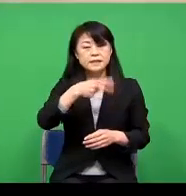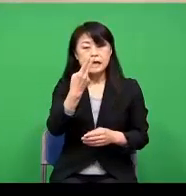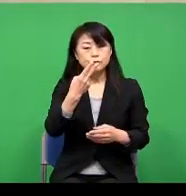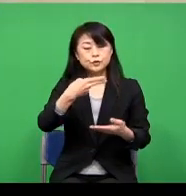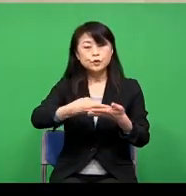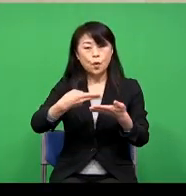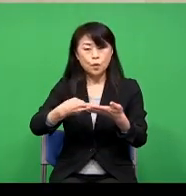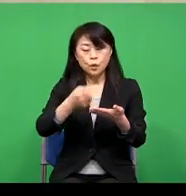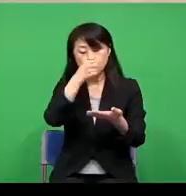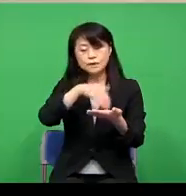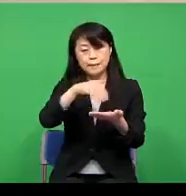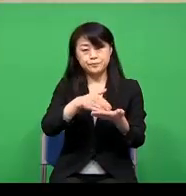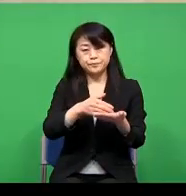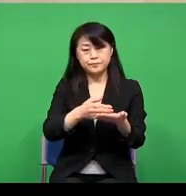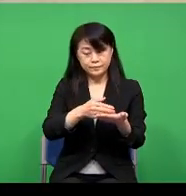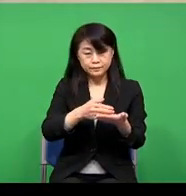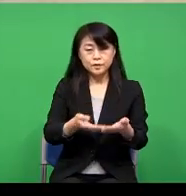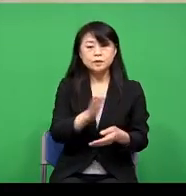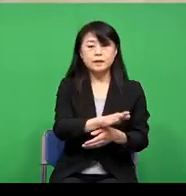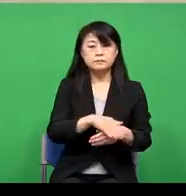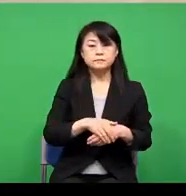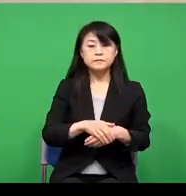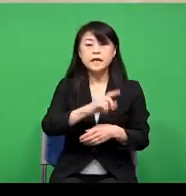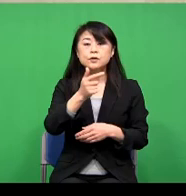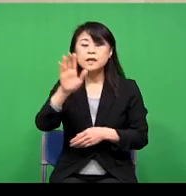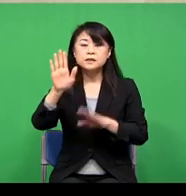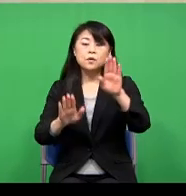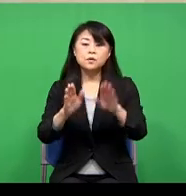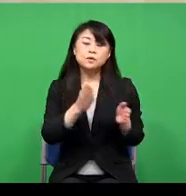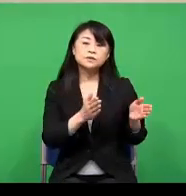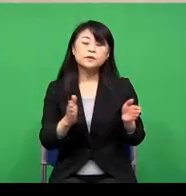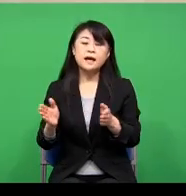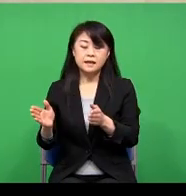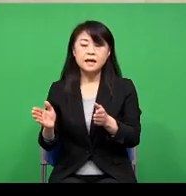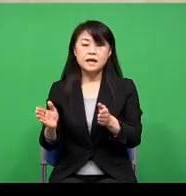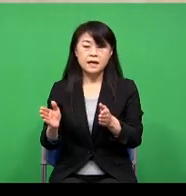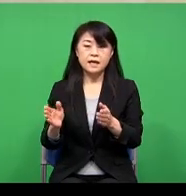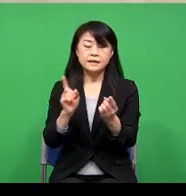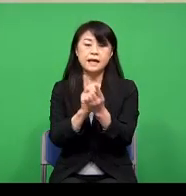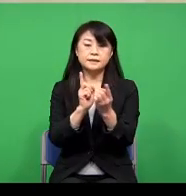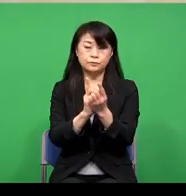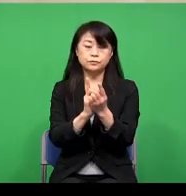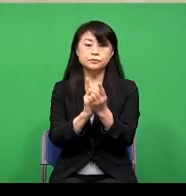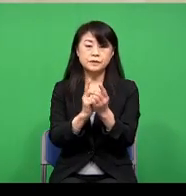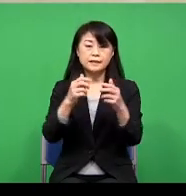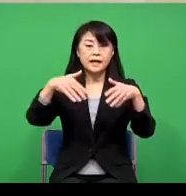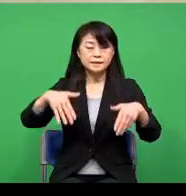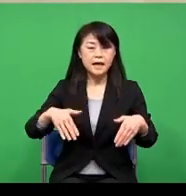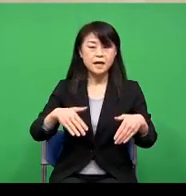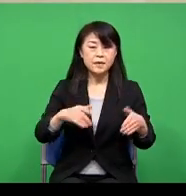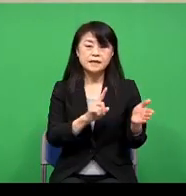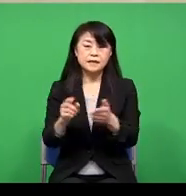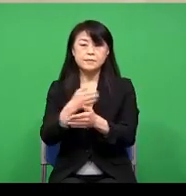通常より少し多く、まあ、10億円ということでありますので、まあ、県民の皆様からご覧いただいてもです